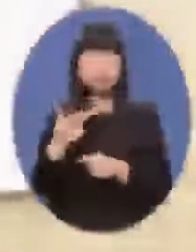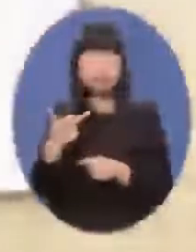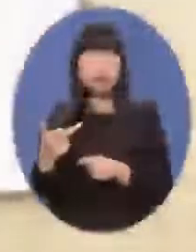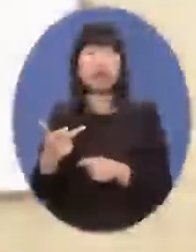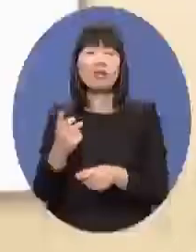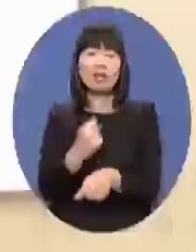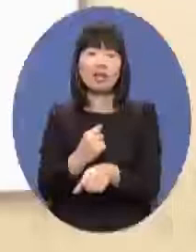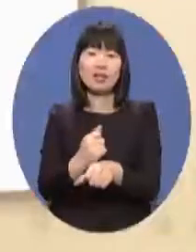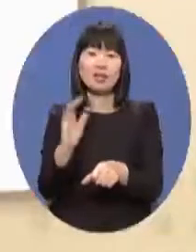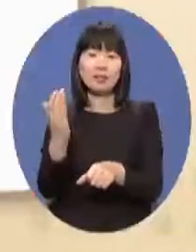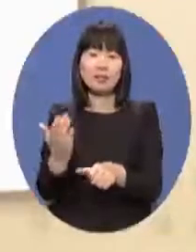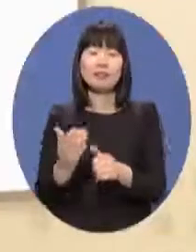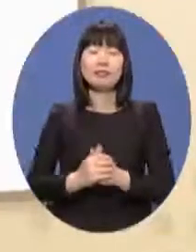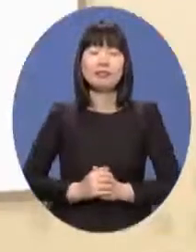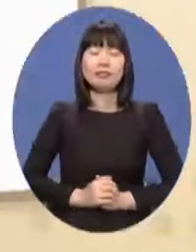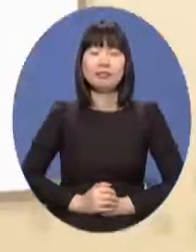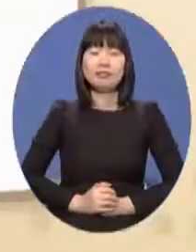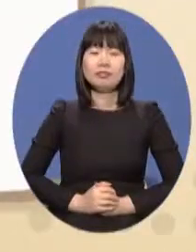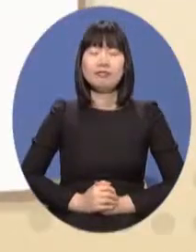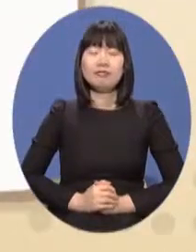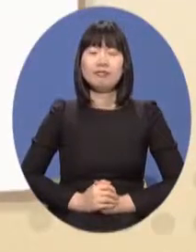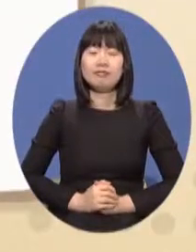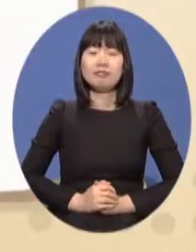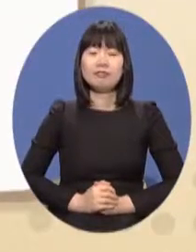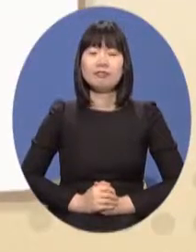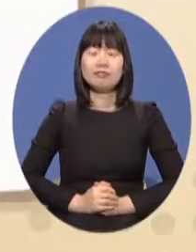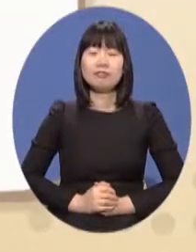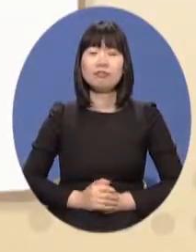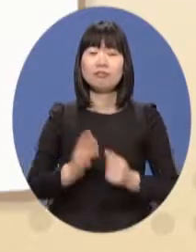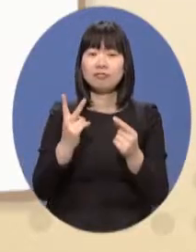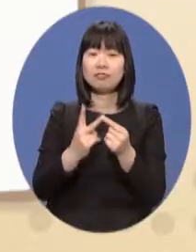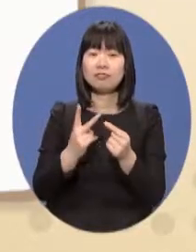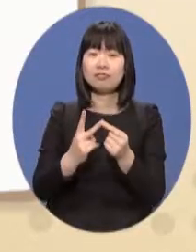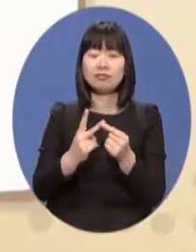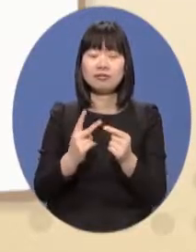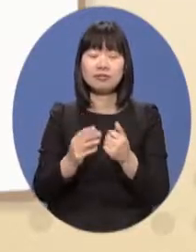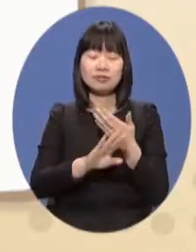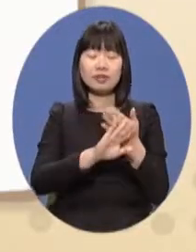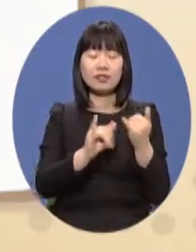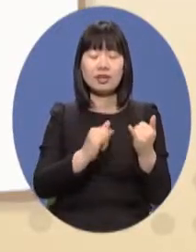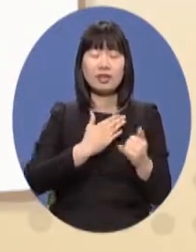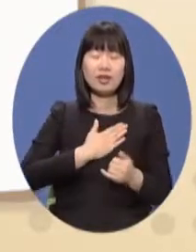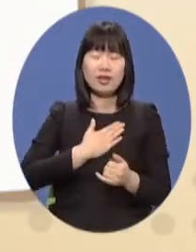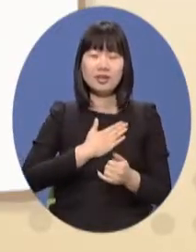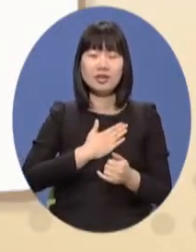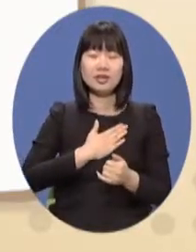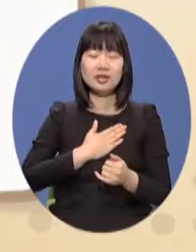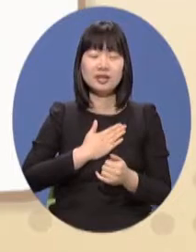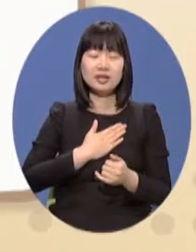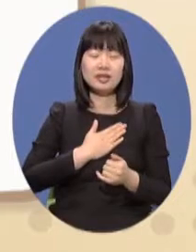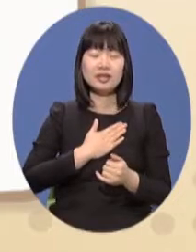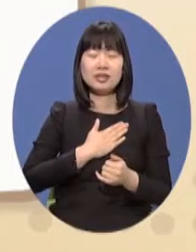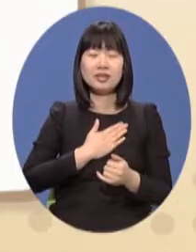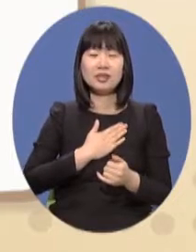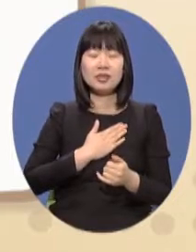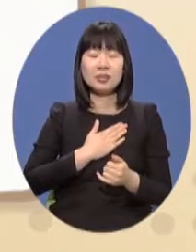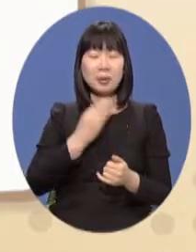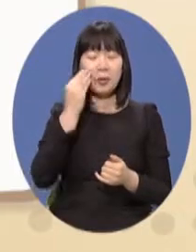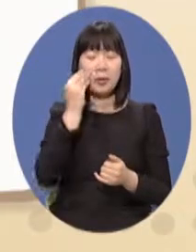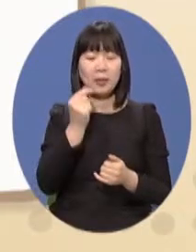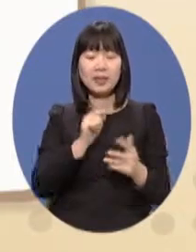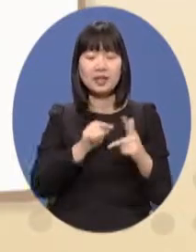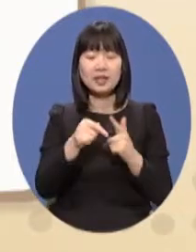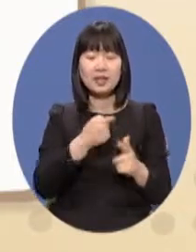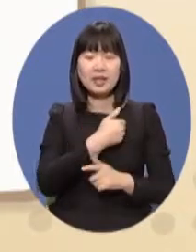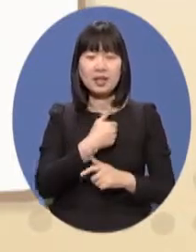커져야 된다. 이렇게 말씀드릴 수 있겠고요. 두 번째로는 타인의 정서에 대한 세련된 이해가 가능합니다. 그러니까 유아기